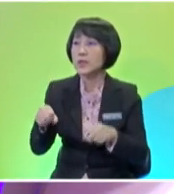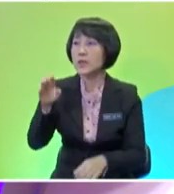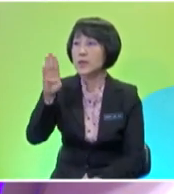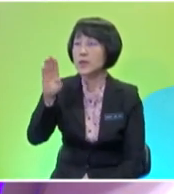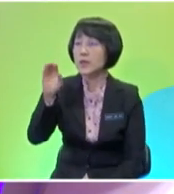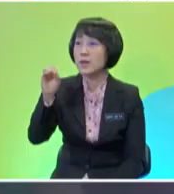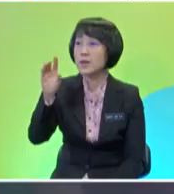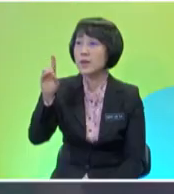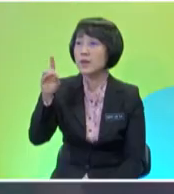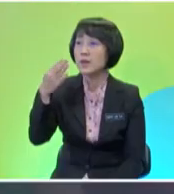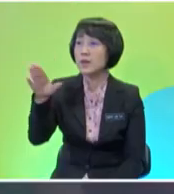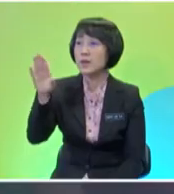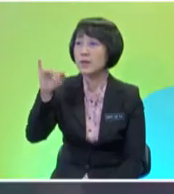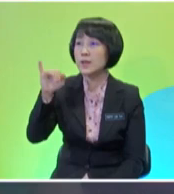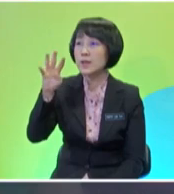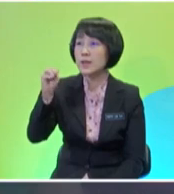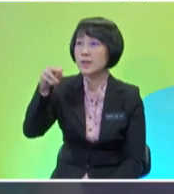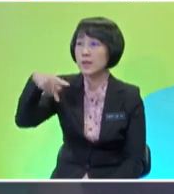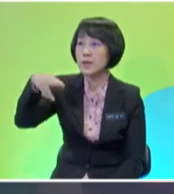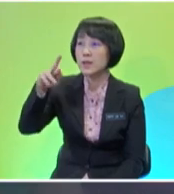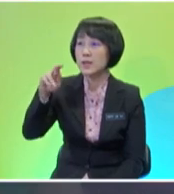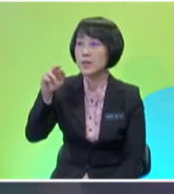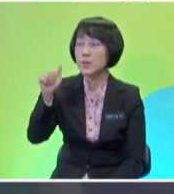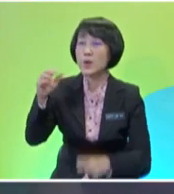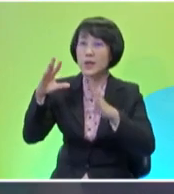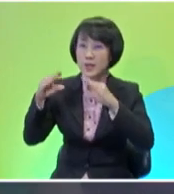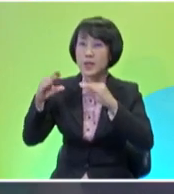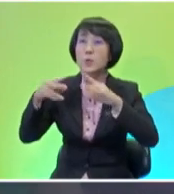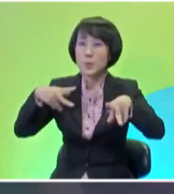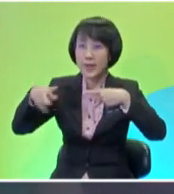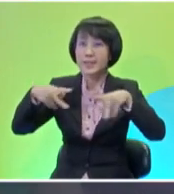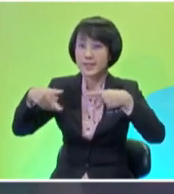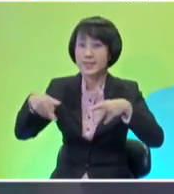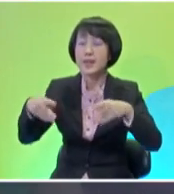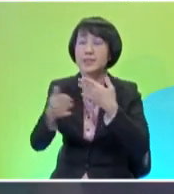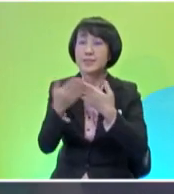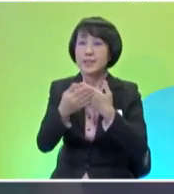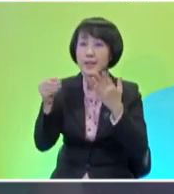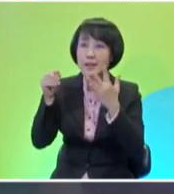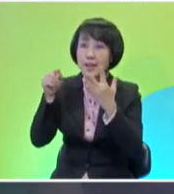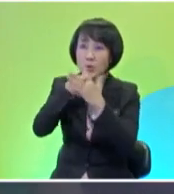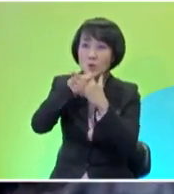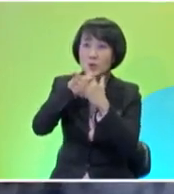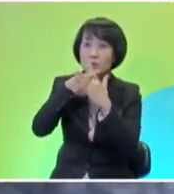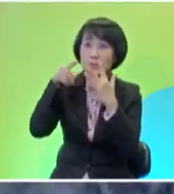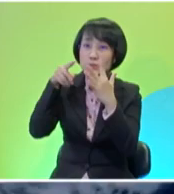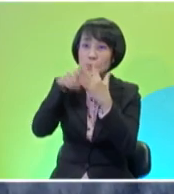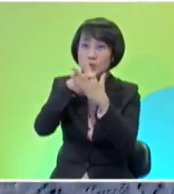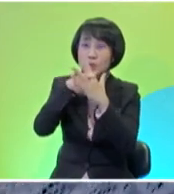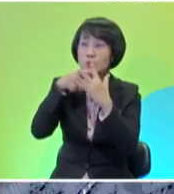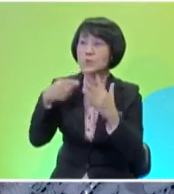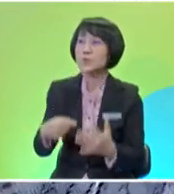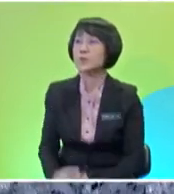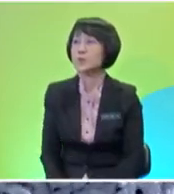plastik. Mm-hmm. Jadi senang saja. Dan dia juga berjalur. Okay, dia ada lapisan dalam. Okay. Berlubang kan? Okay, jadi dia senang saja. So, dah